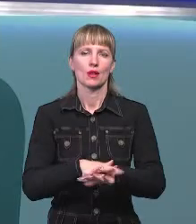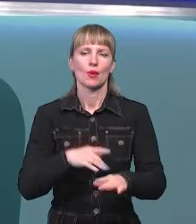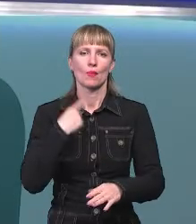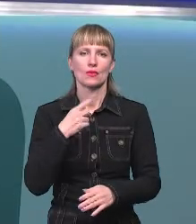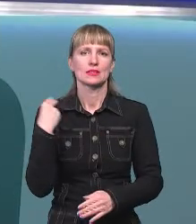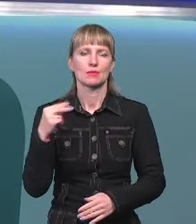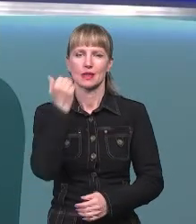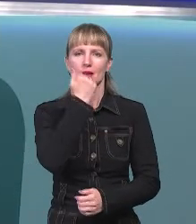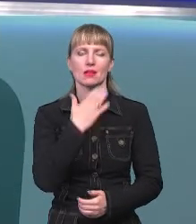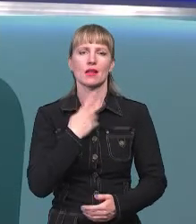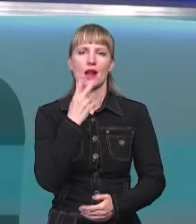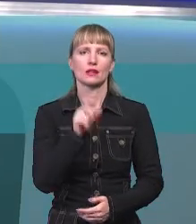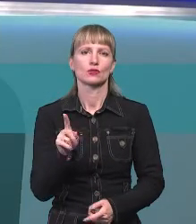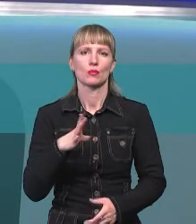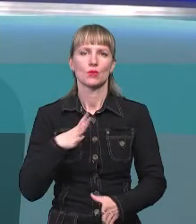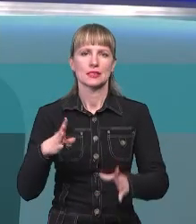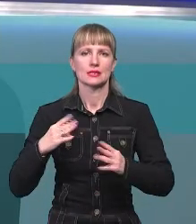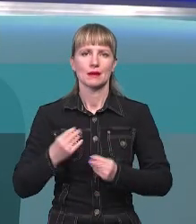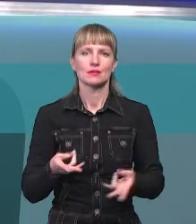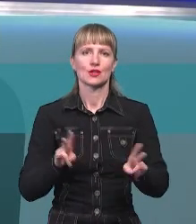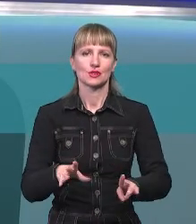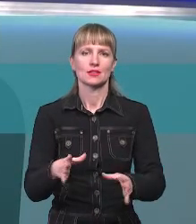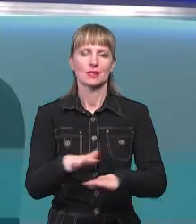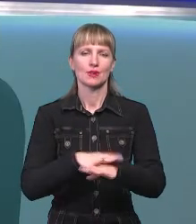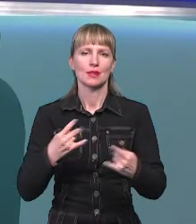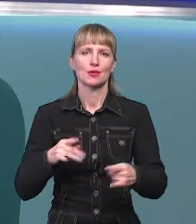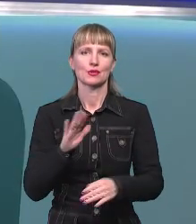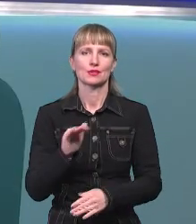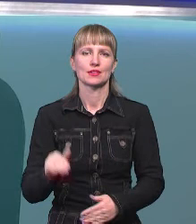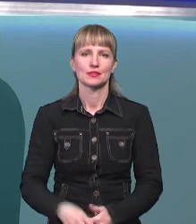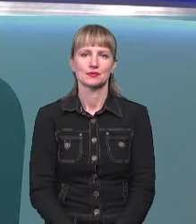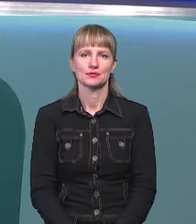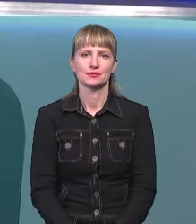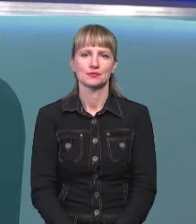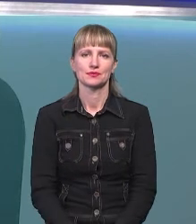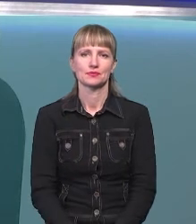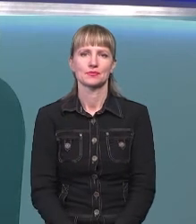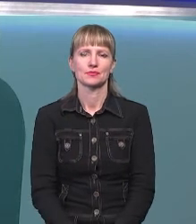мовлення Запоріжжя дякує нашим глядачам, що були з нами. Залишайтеся із Суспільним. До побачення. Дякую.